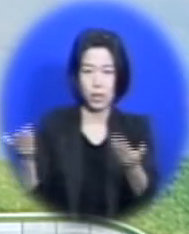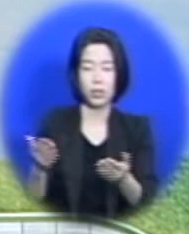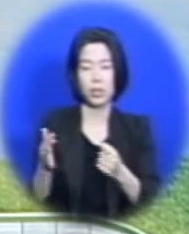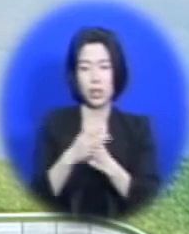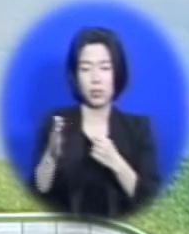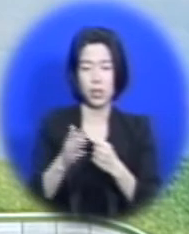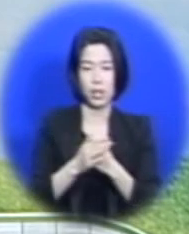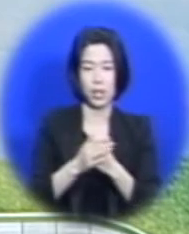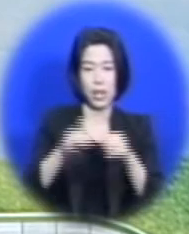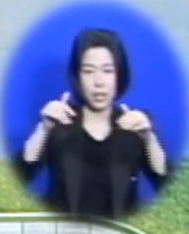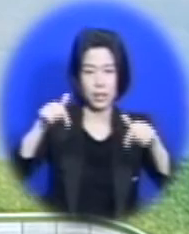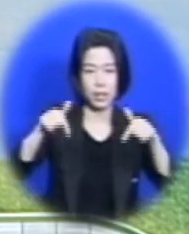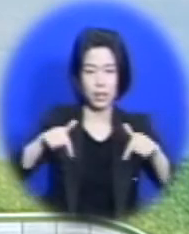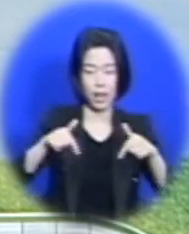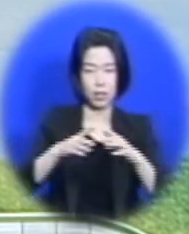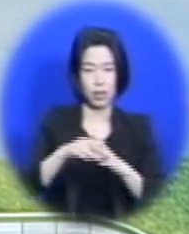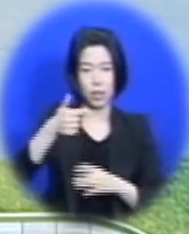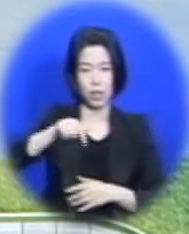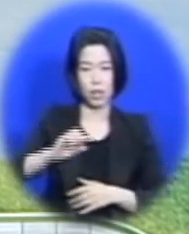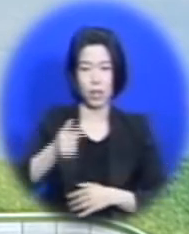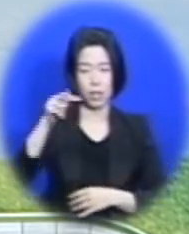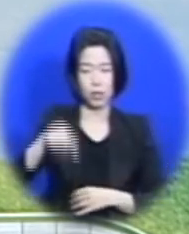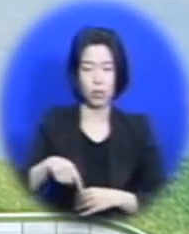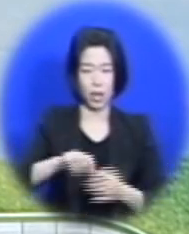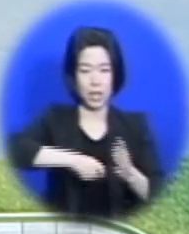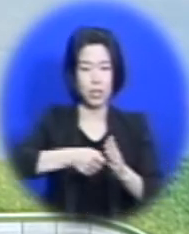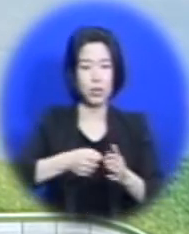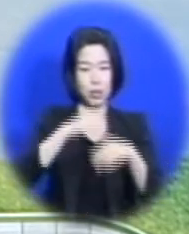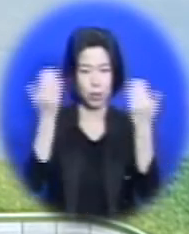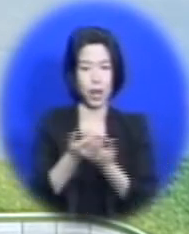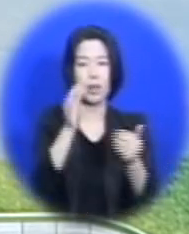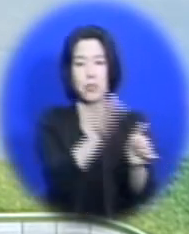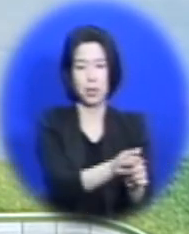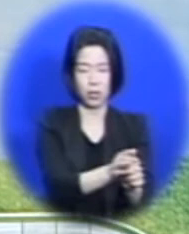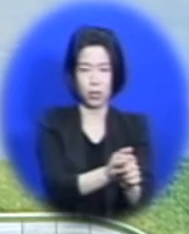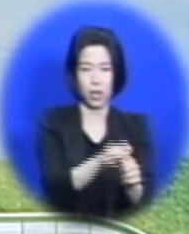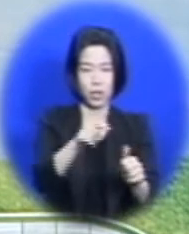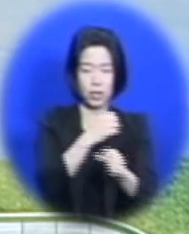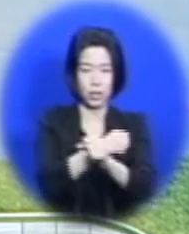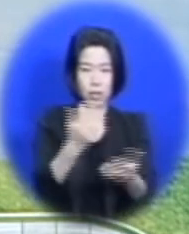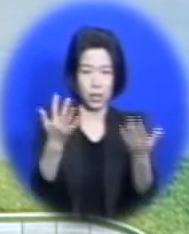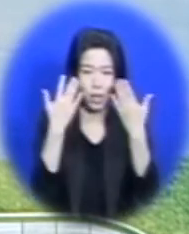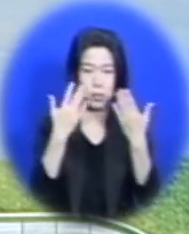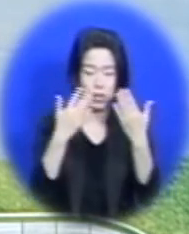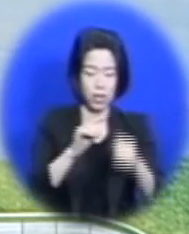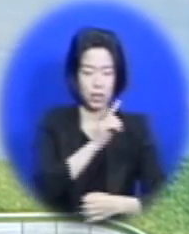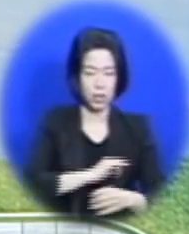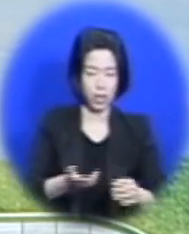간수가 요셉을 그 열쇠까지도 다 맡겨버렸습니다. 그 감옥의 최고 선임 죄수가